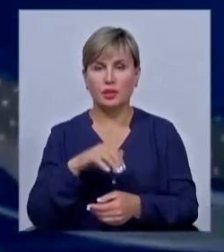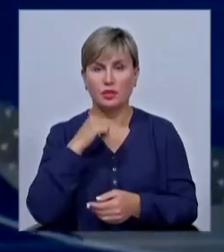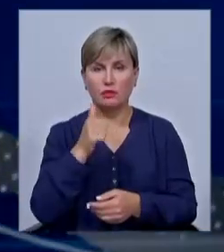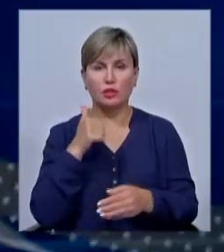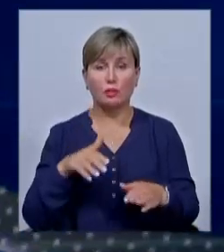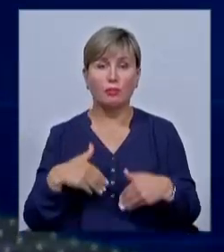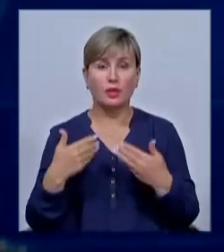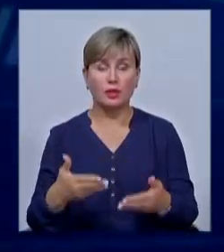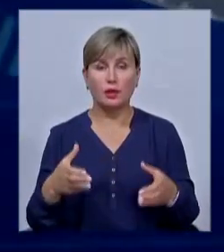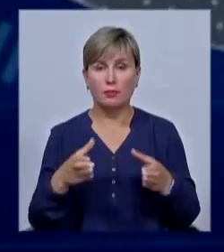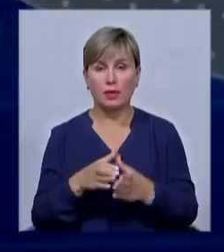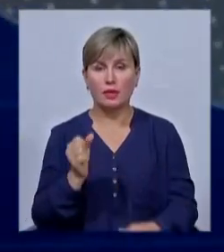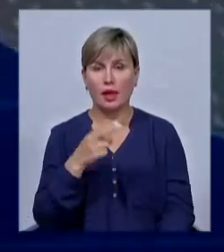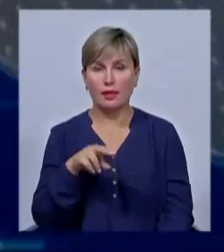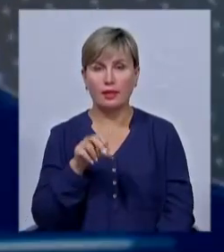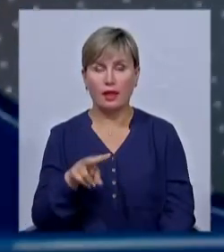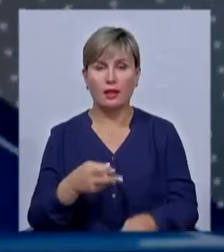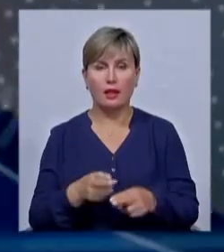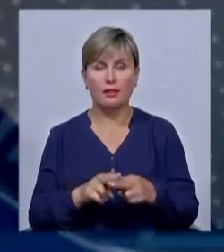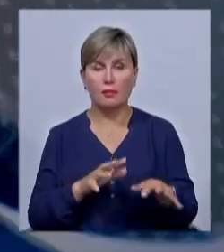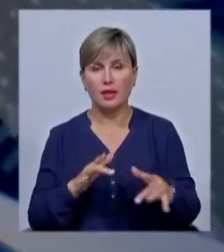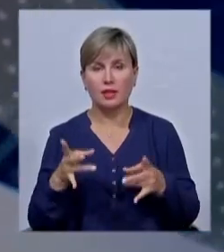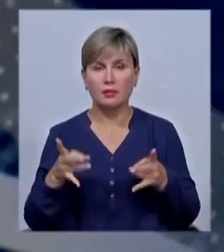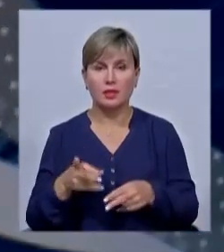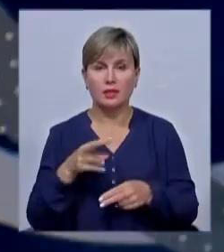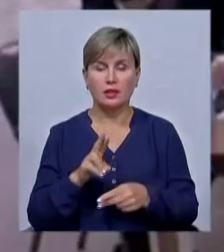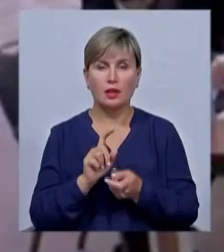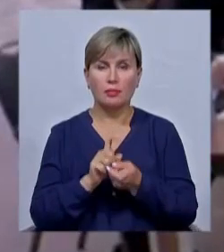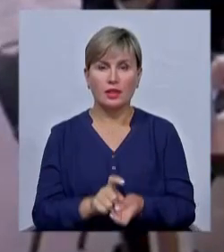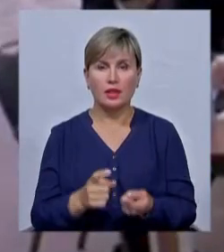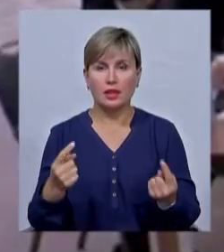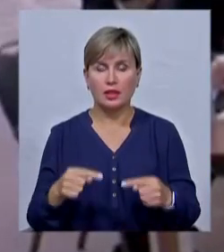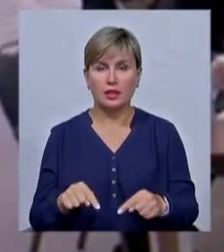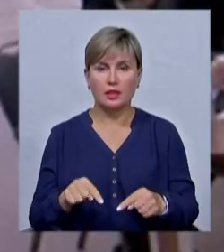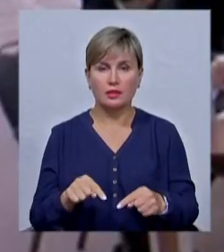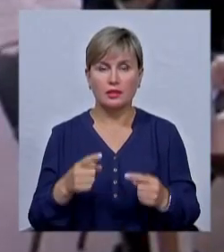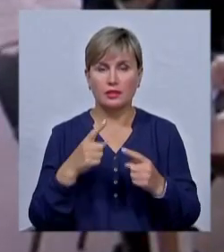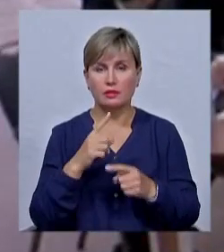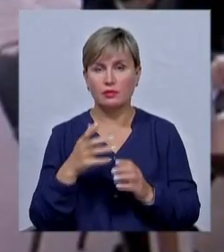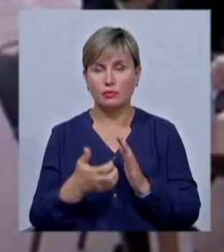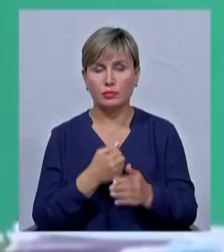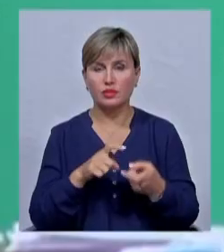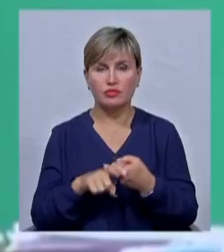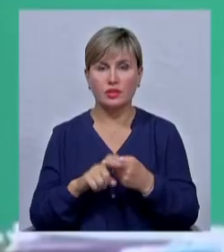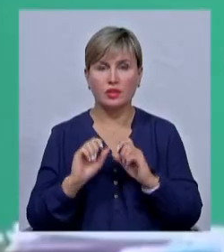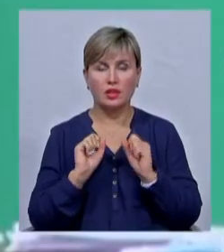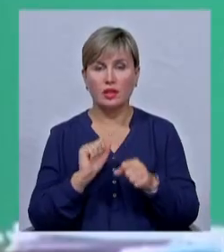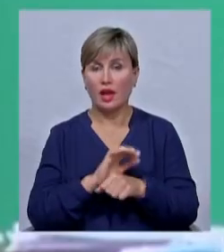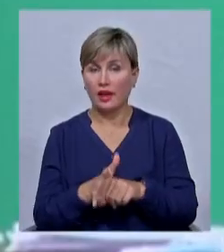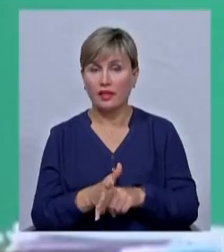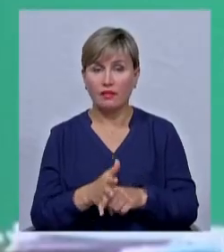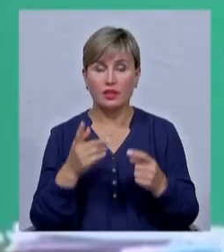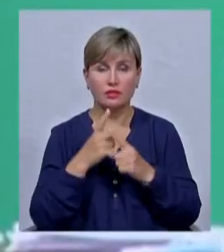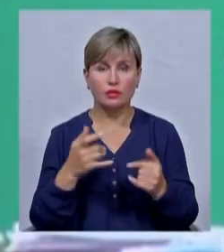предлагает партия отдал эта мера необходима для преодоления кризиса вызванного пандемии коронавирусом заявил сегодня